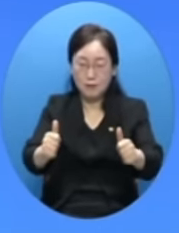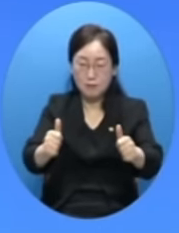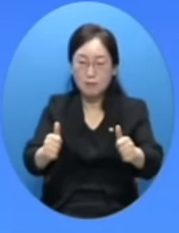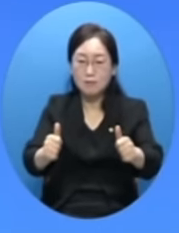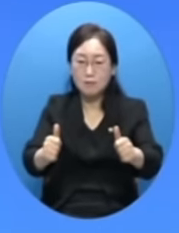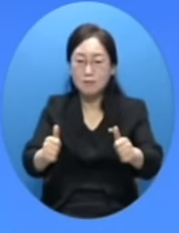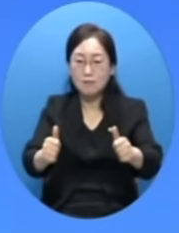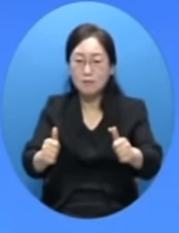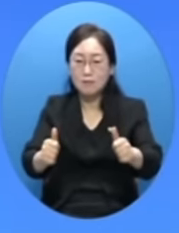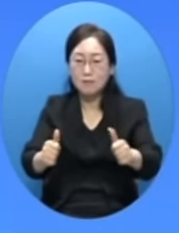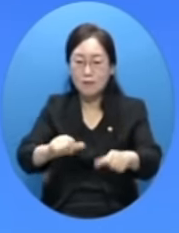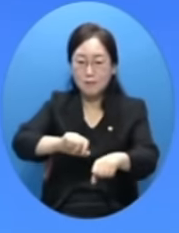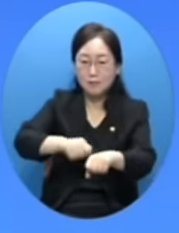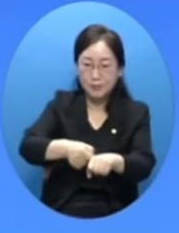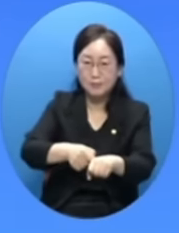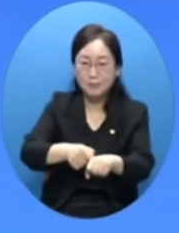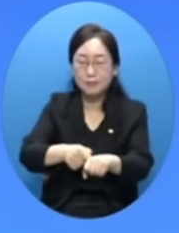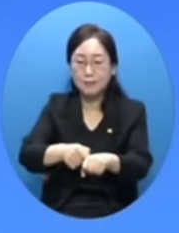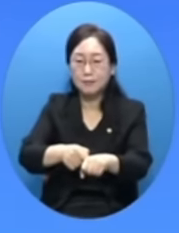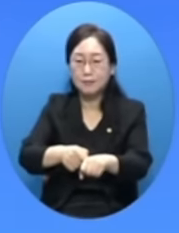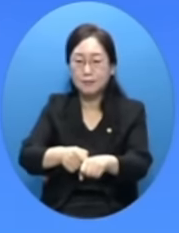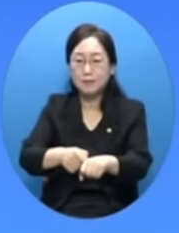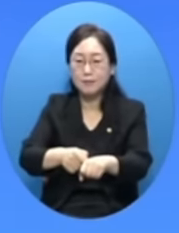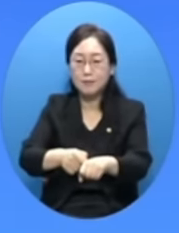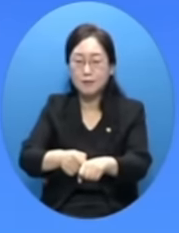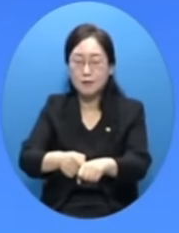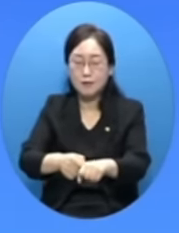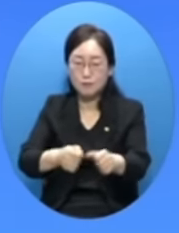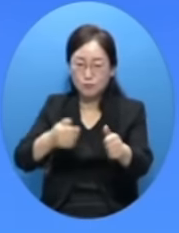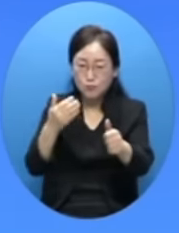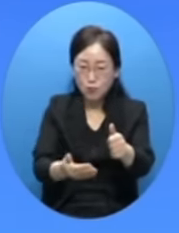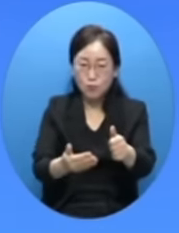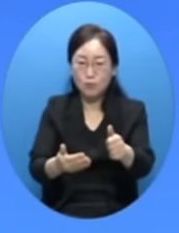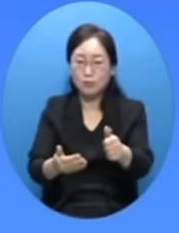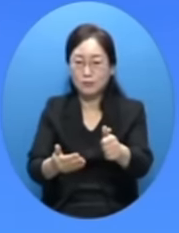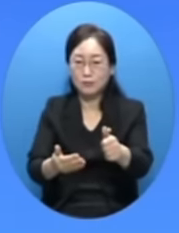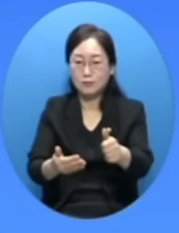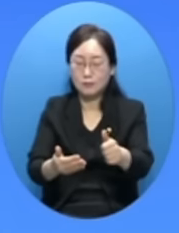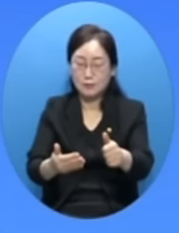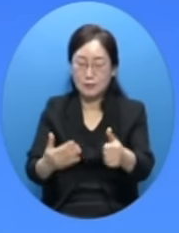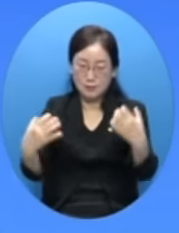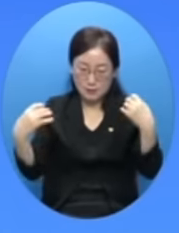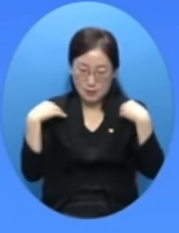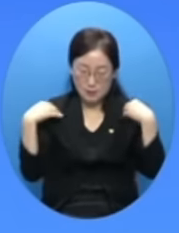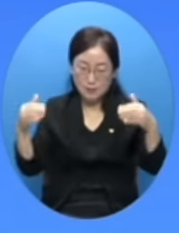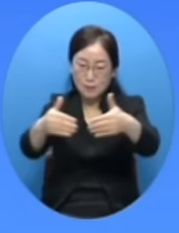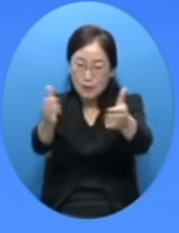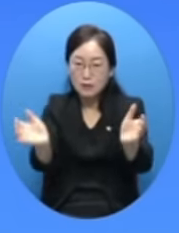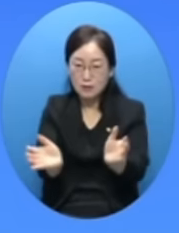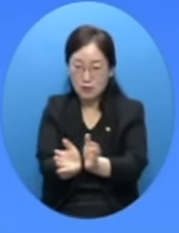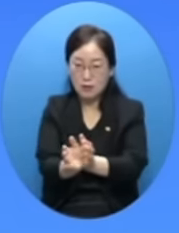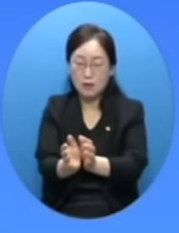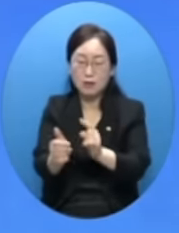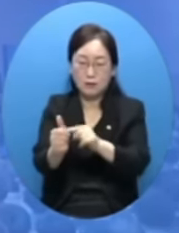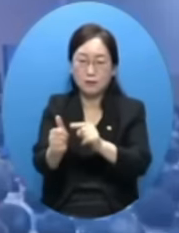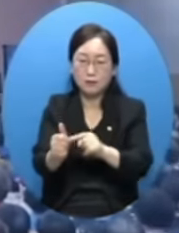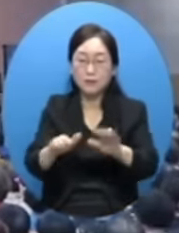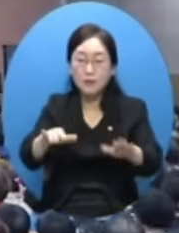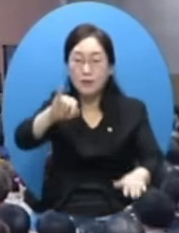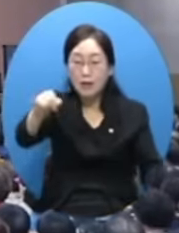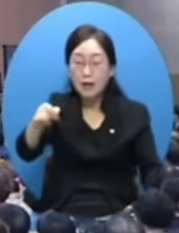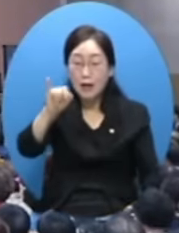체제에 세워서 재판에서 그들을 벌받게 하는 그런 단체입니다. 지금